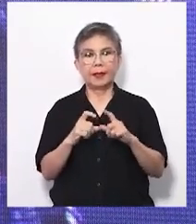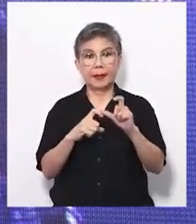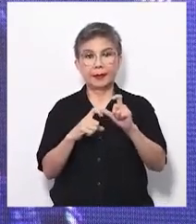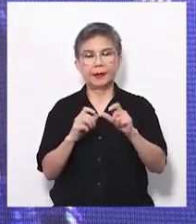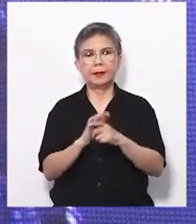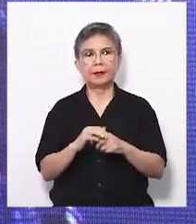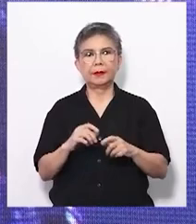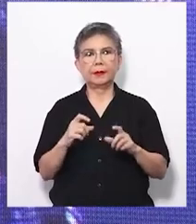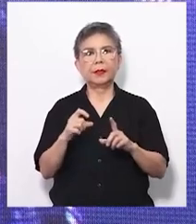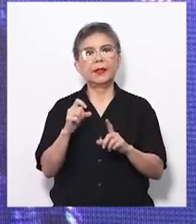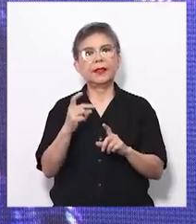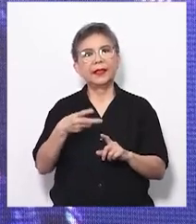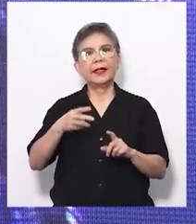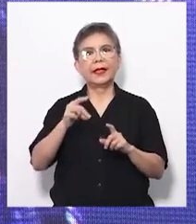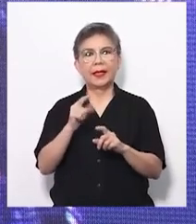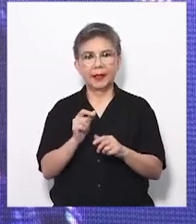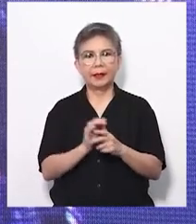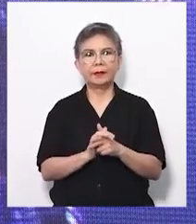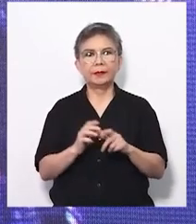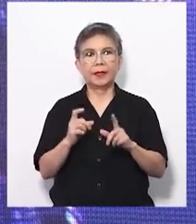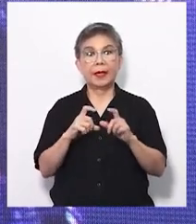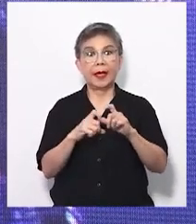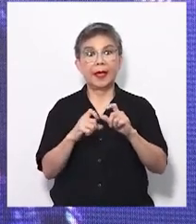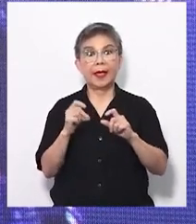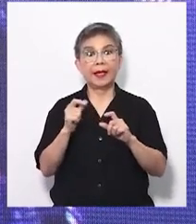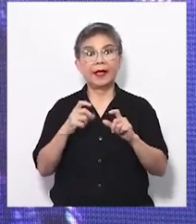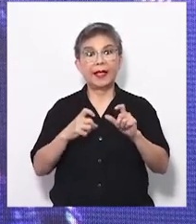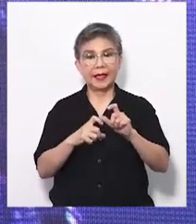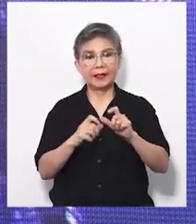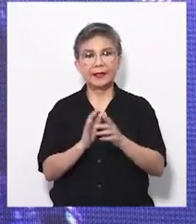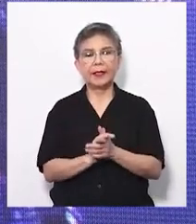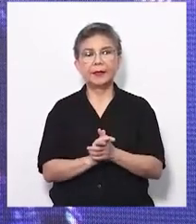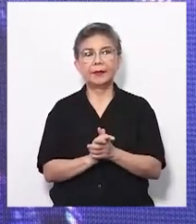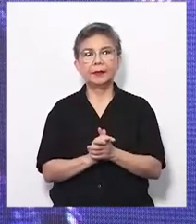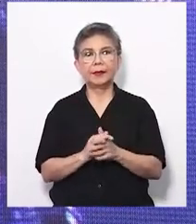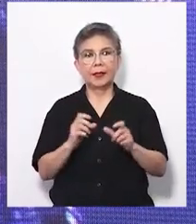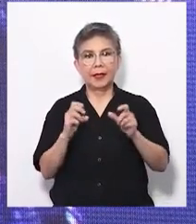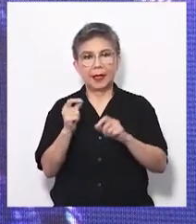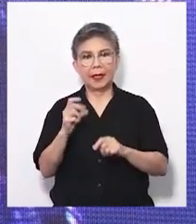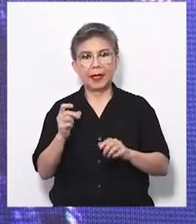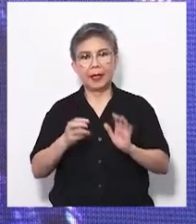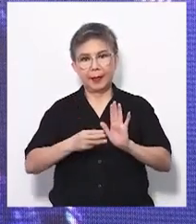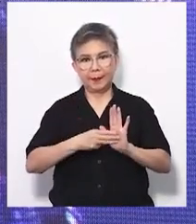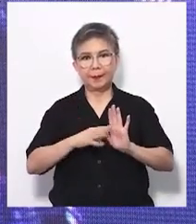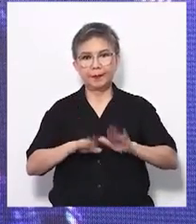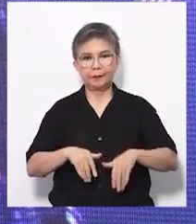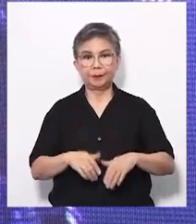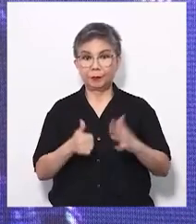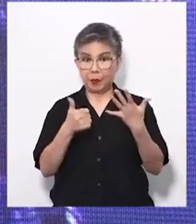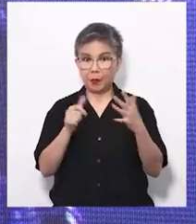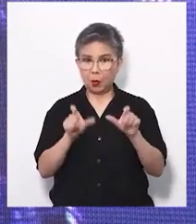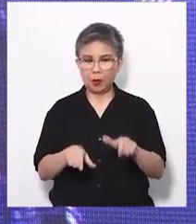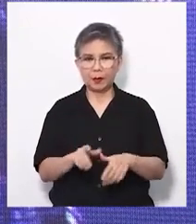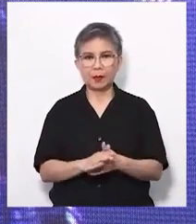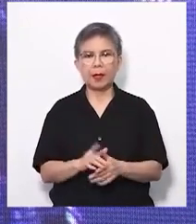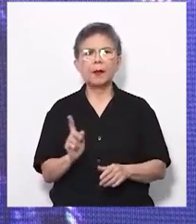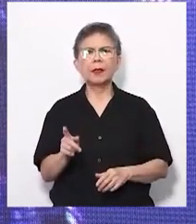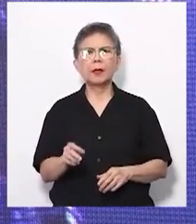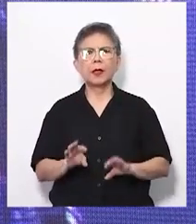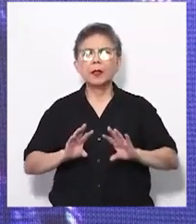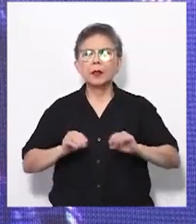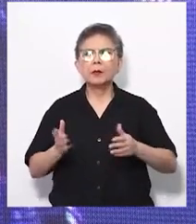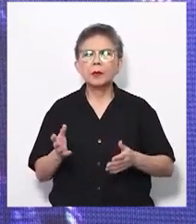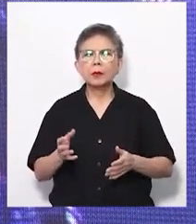as Kompol Ir AKP RS dan Briptu rrm Adapun wujud